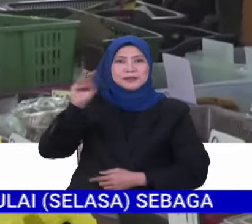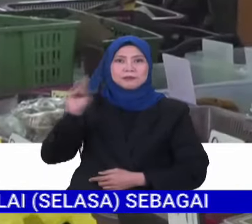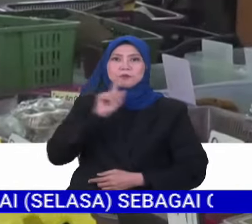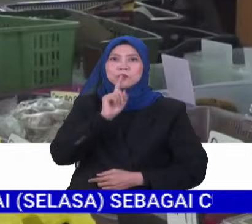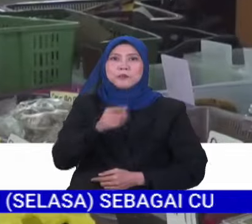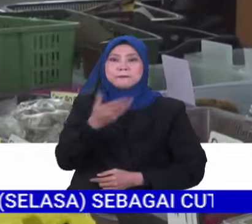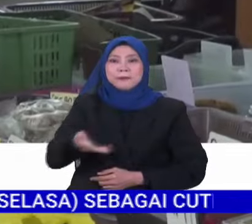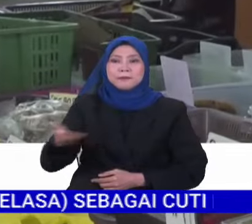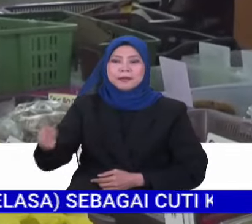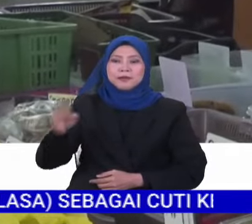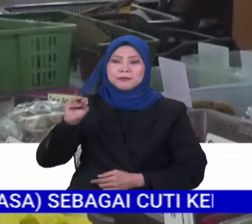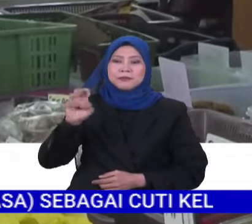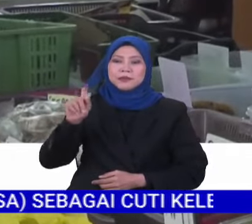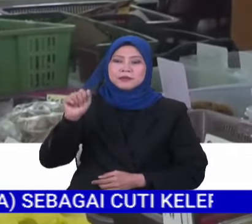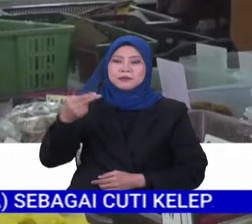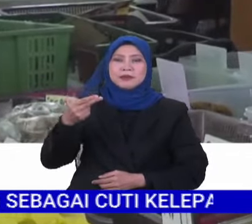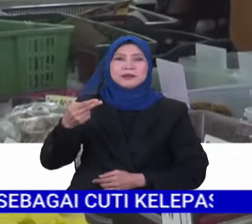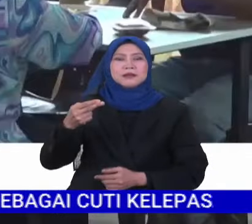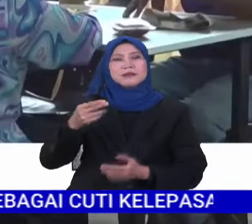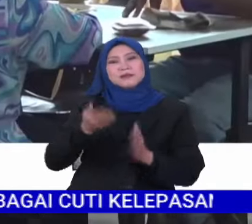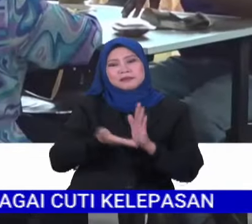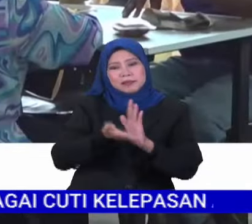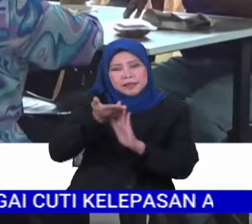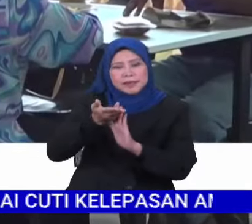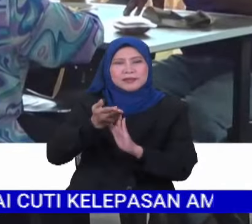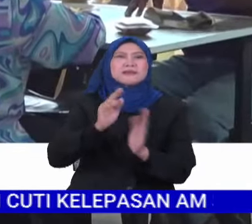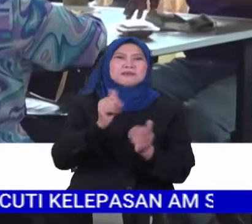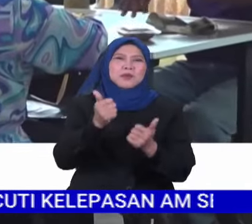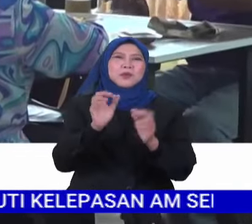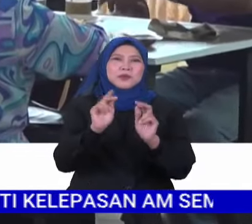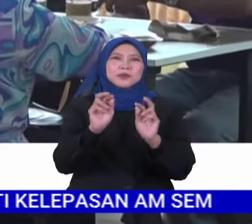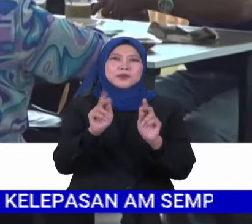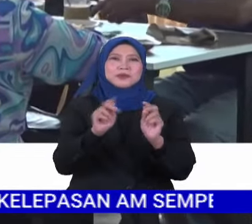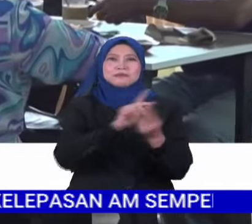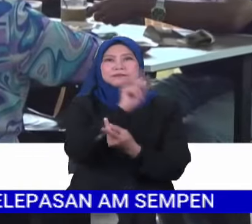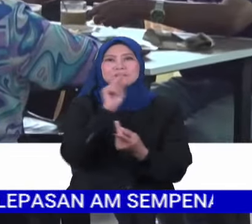kenaikan harga bahan mentah berkenaan Masih pada kadar yang munasabah